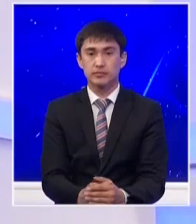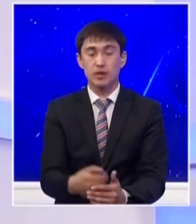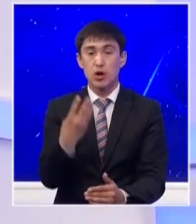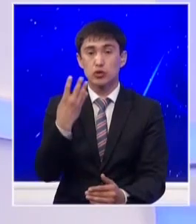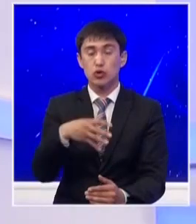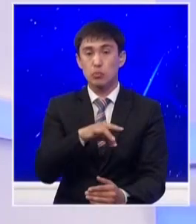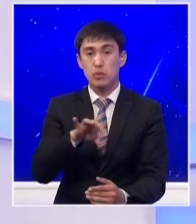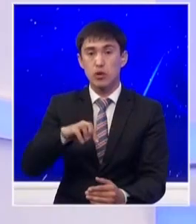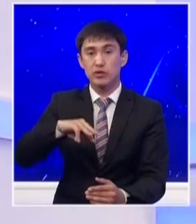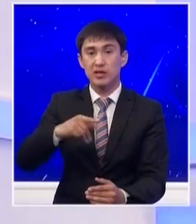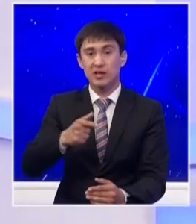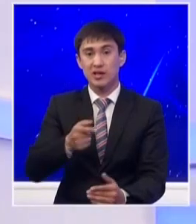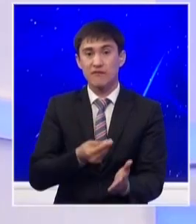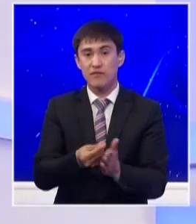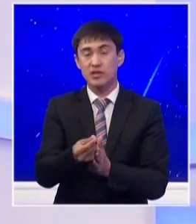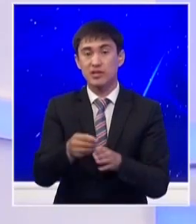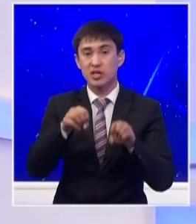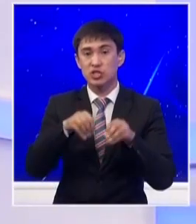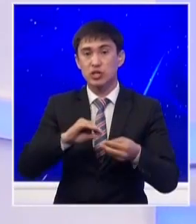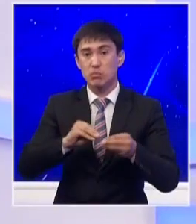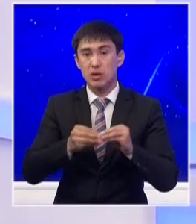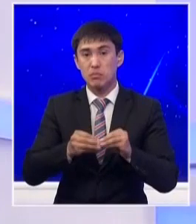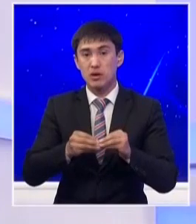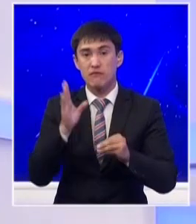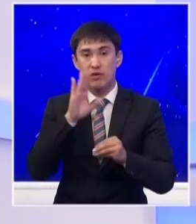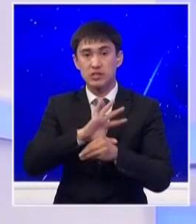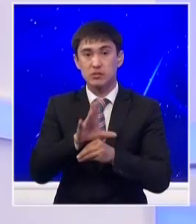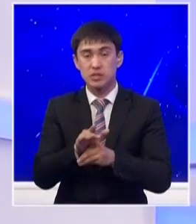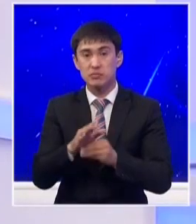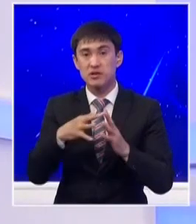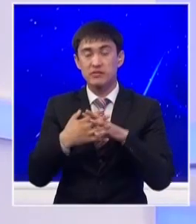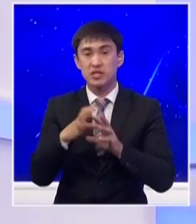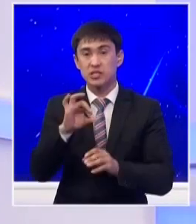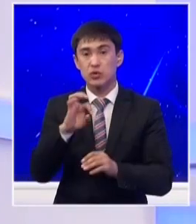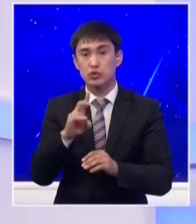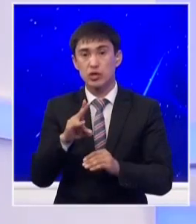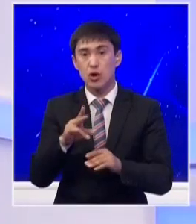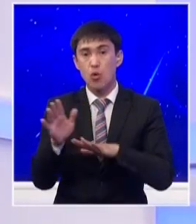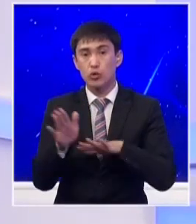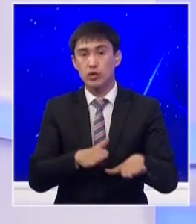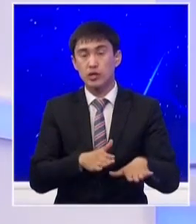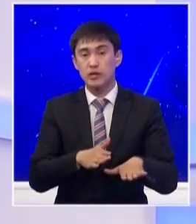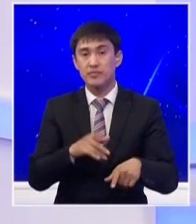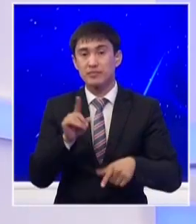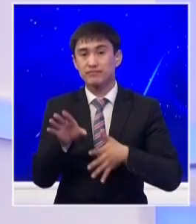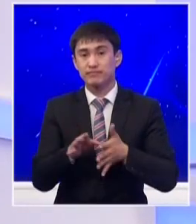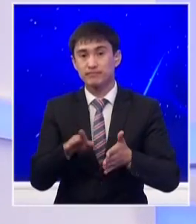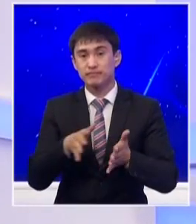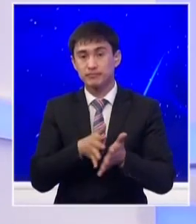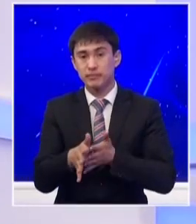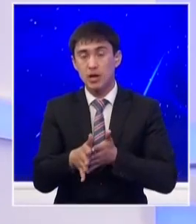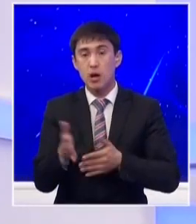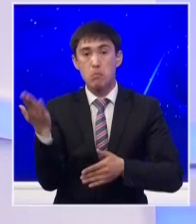Около 40 миллионов тенге, выделенных на решение проблемы с водоснабжением в селе Сарозек, утекли сквозь пальцы.